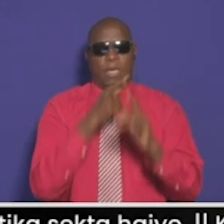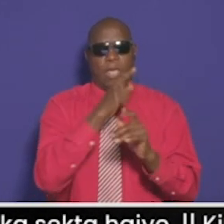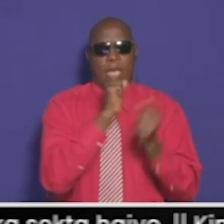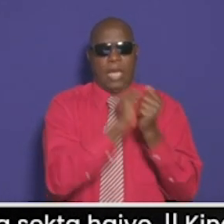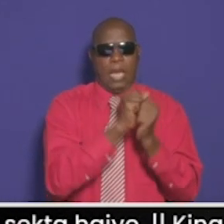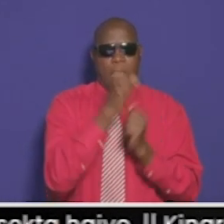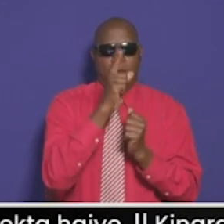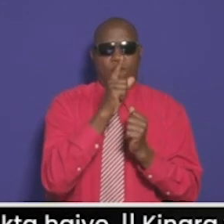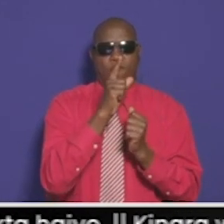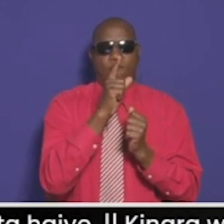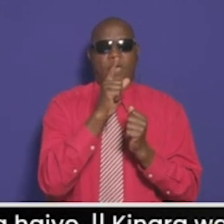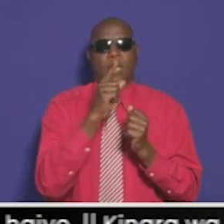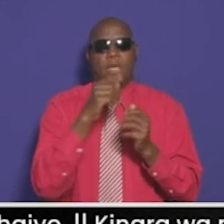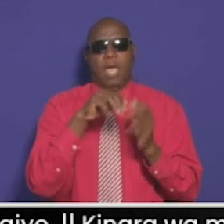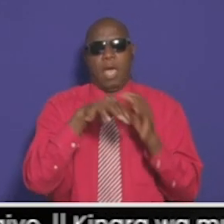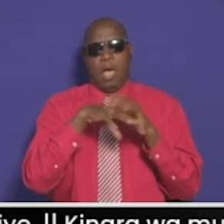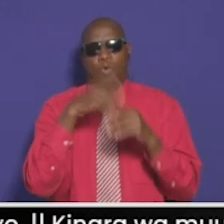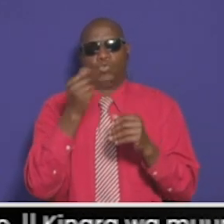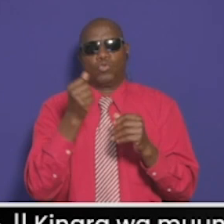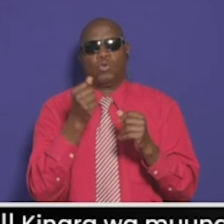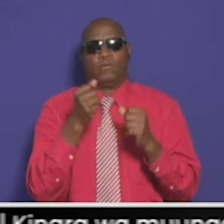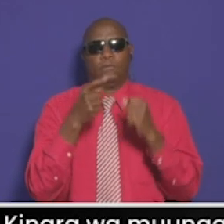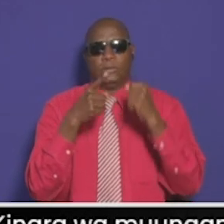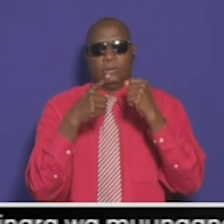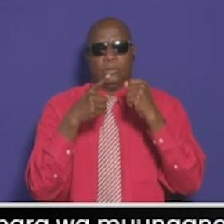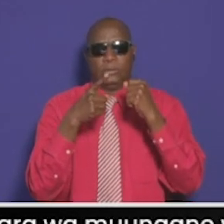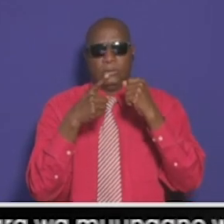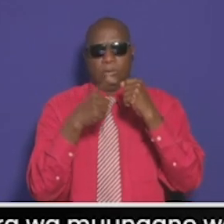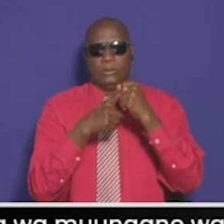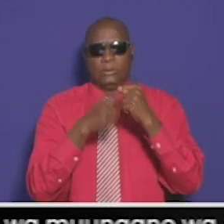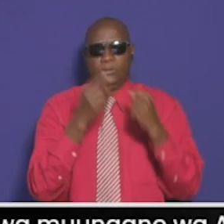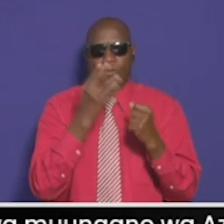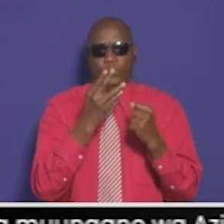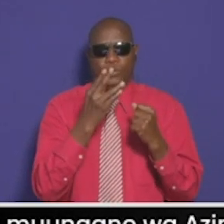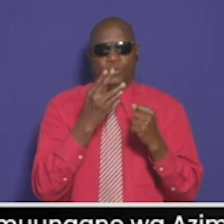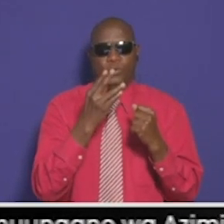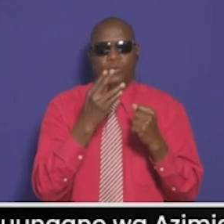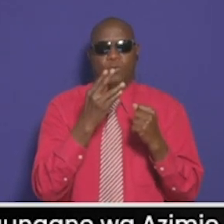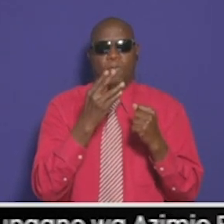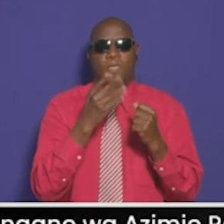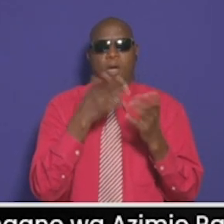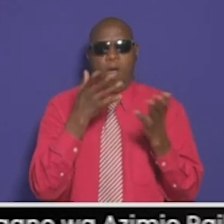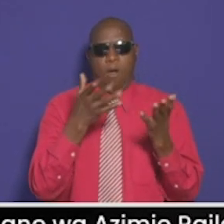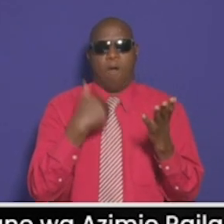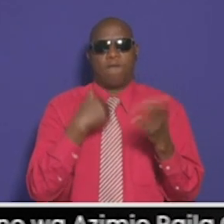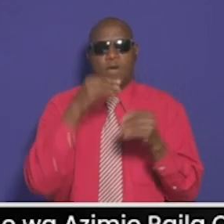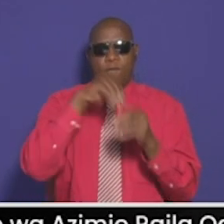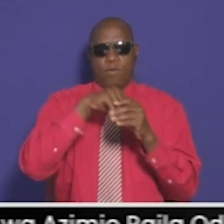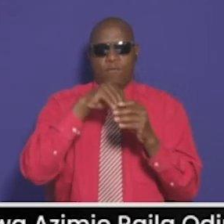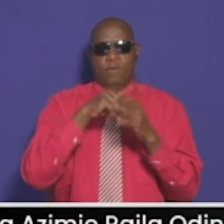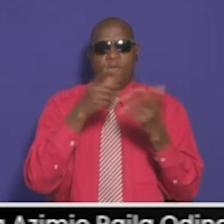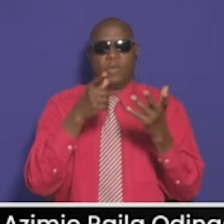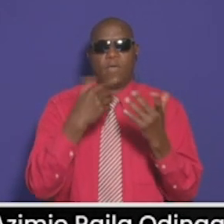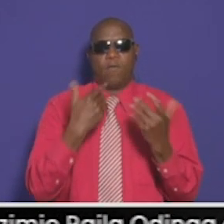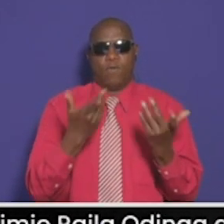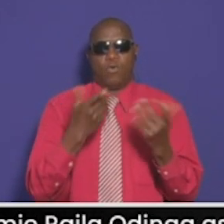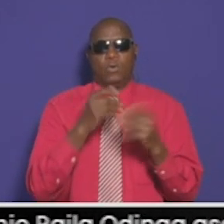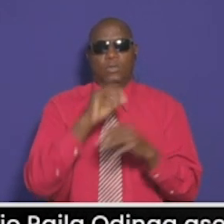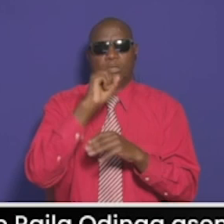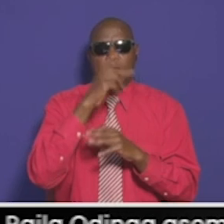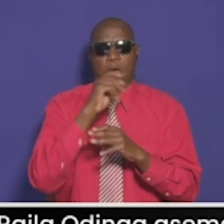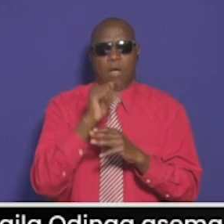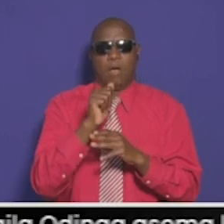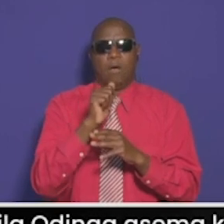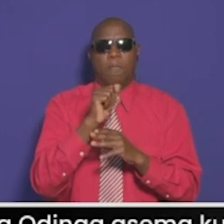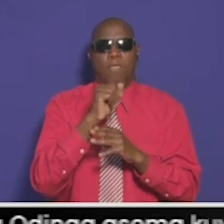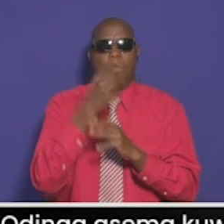11 kati ya 64 waliohusishwa kwa njia moja au nyingine kwenye matukio ya Shakahola.